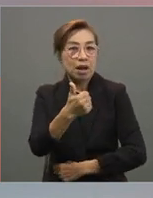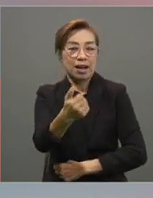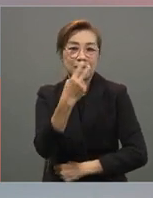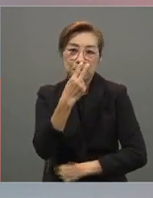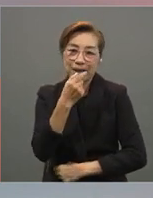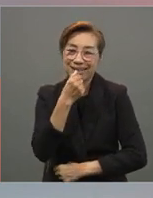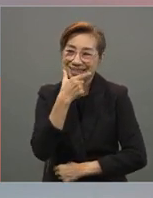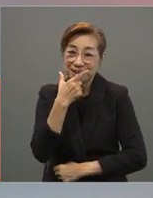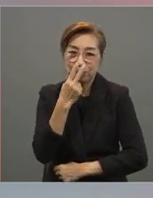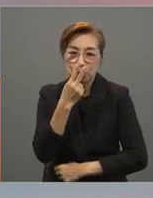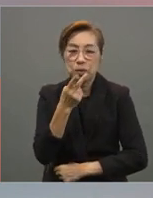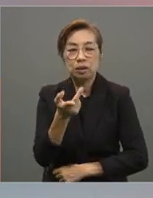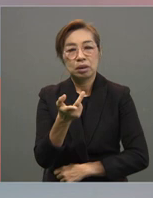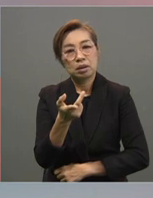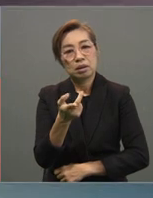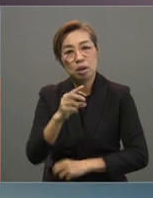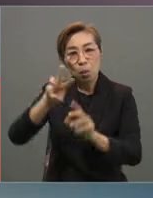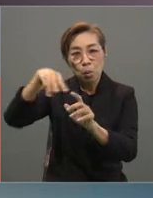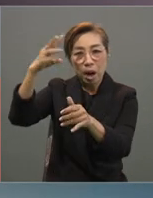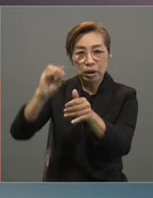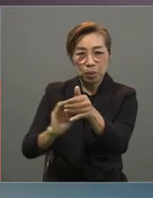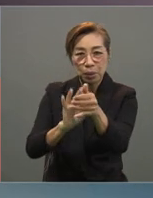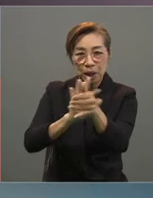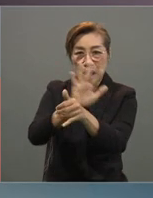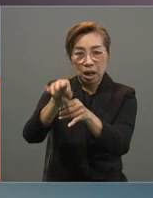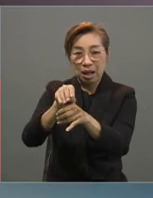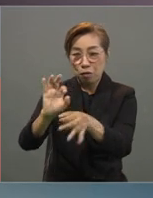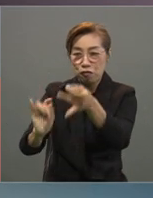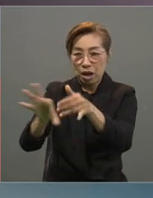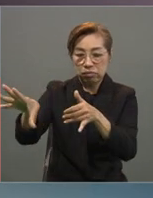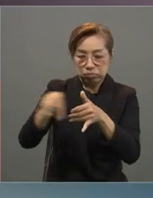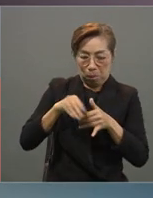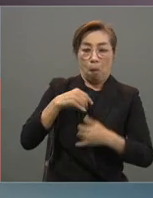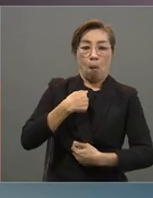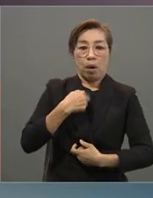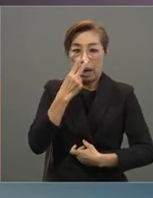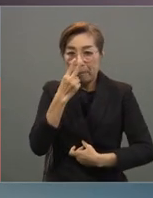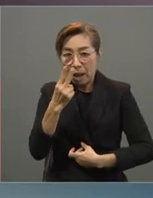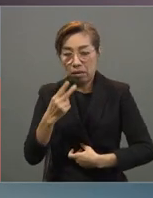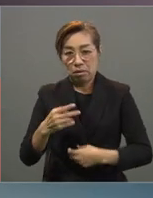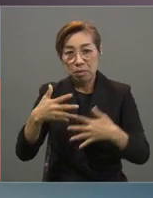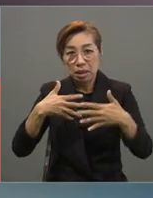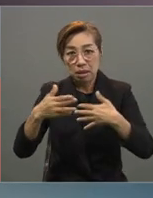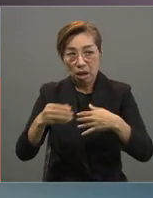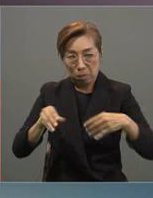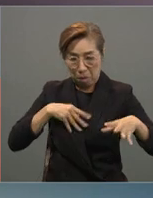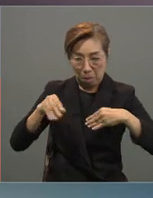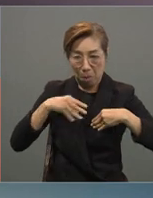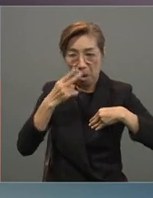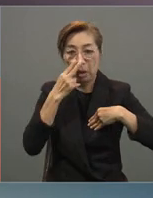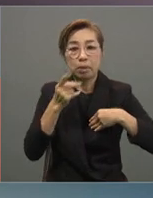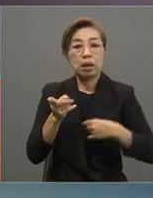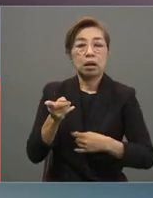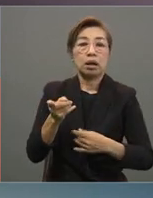โอ้โหดูสิดูควันน่ะที่เฒ่าอ่ะจากการเผาป่าจากเศษของไฟป่าที่เกิดขึ้นดูดิ